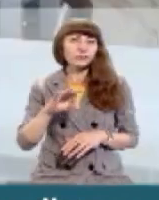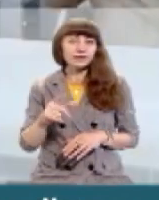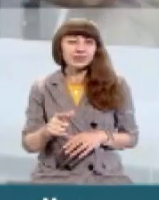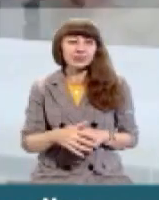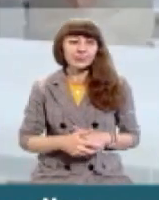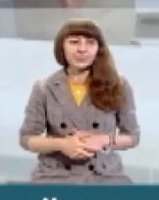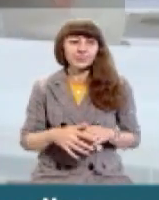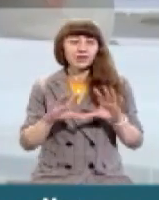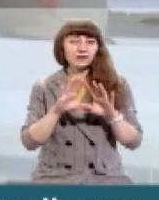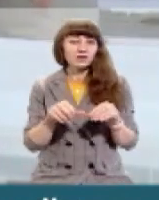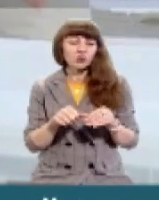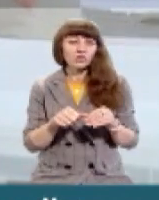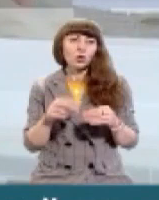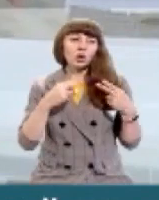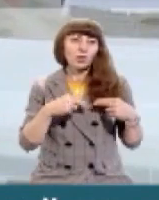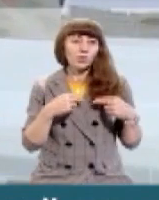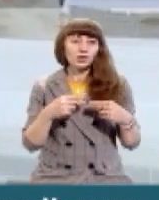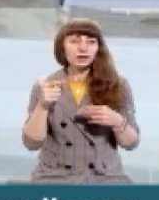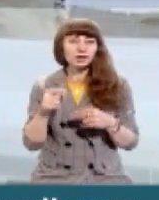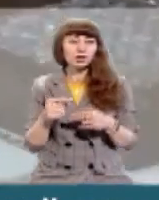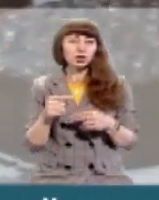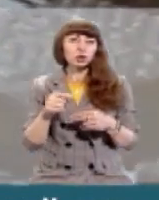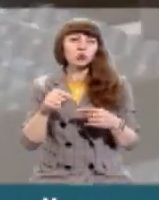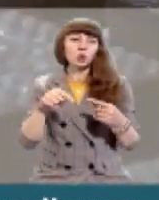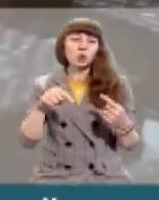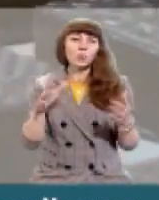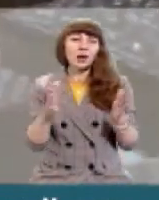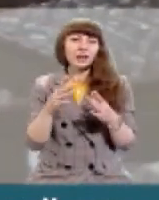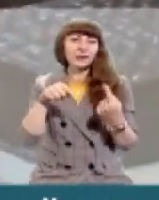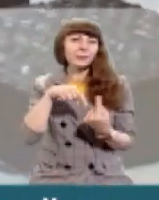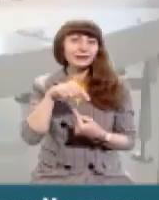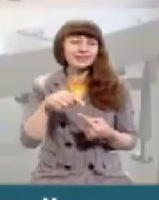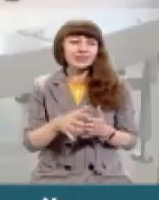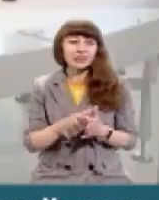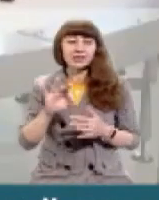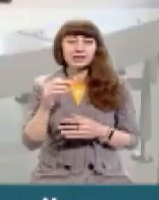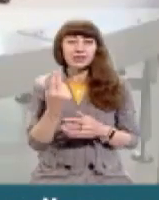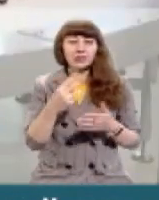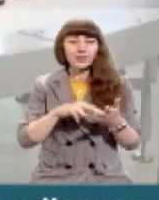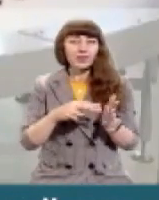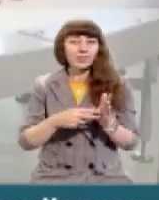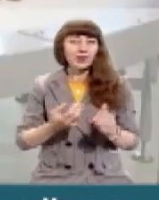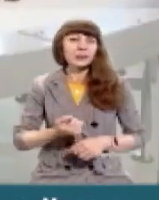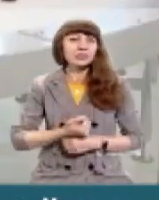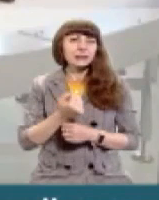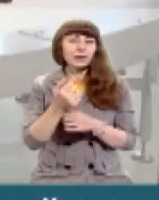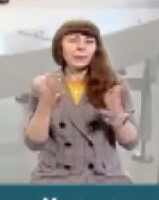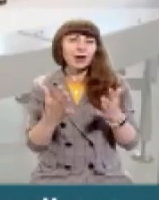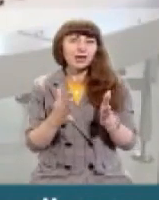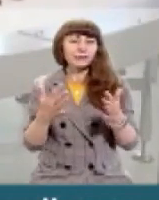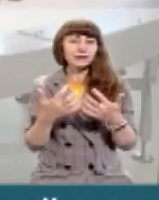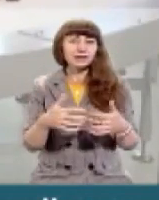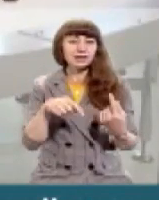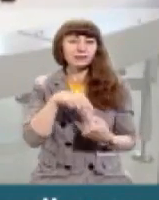тенге. Всего в регионе существует более 1000 субъектов малого предпринимательства. В рамках национального проекта по поддержке малого и